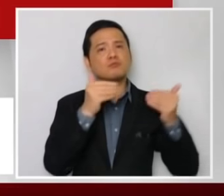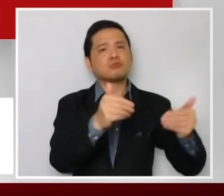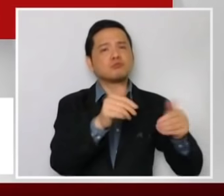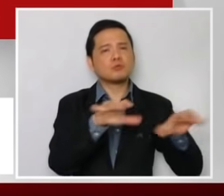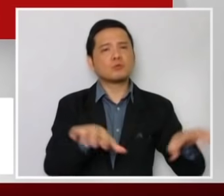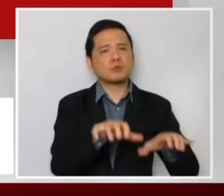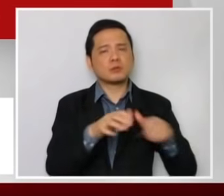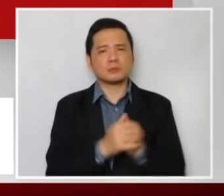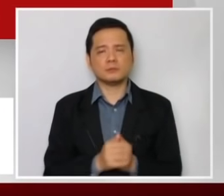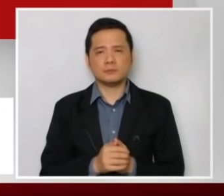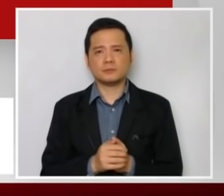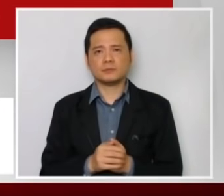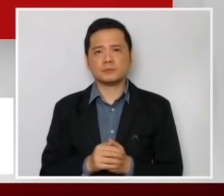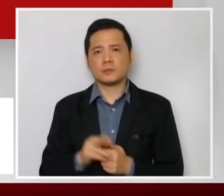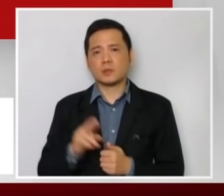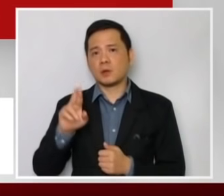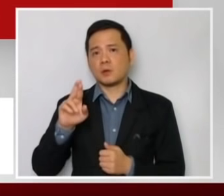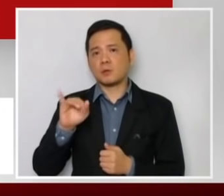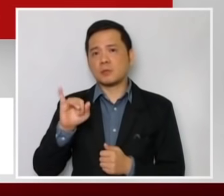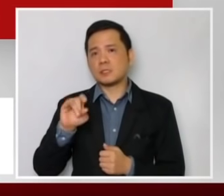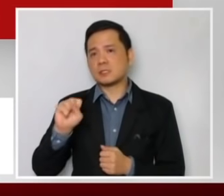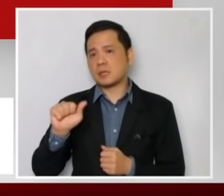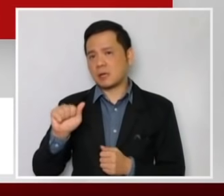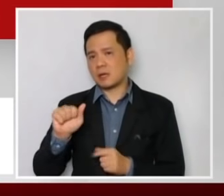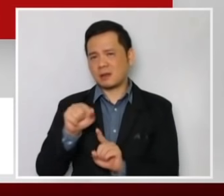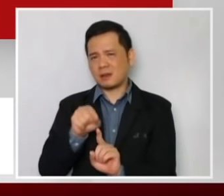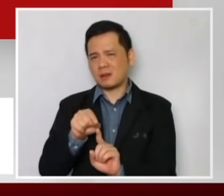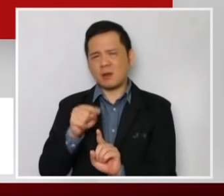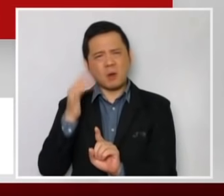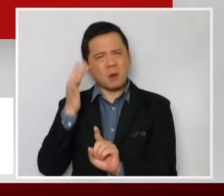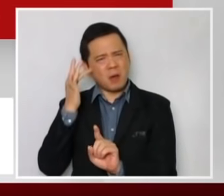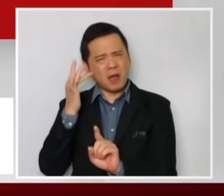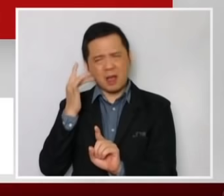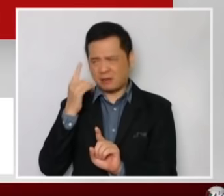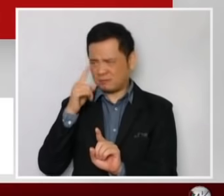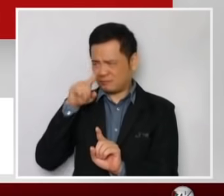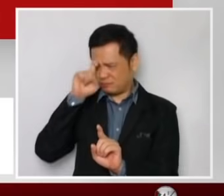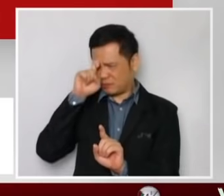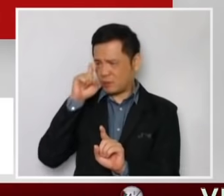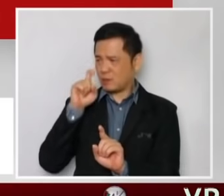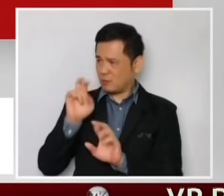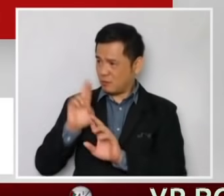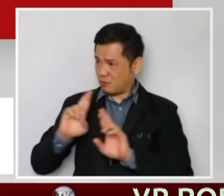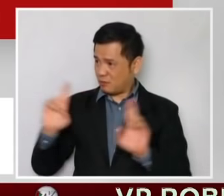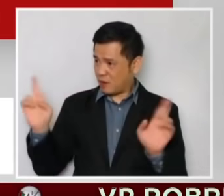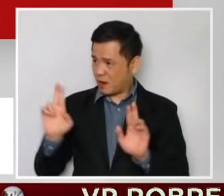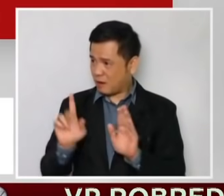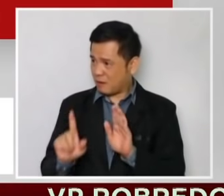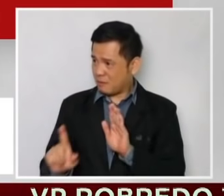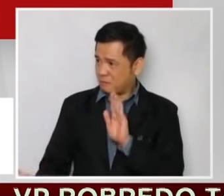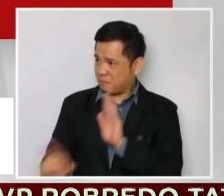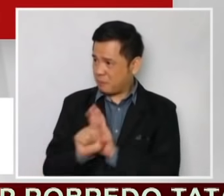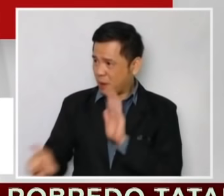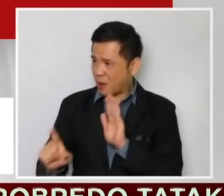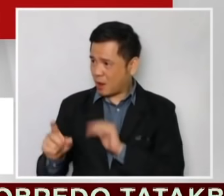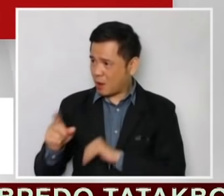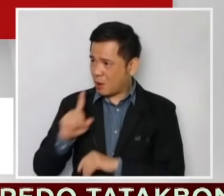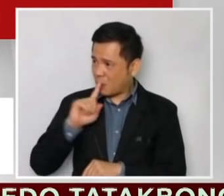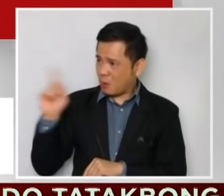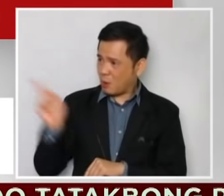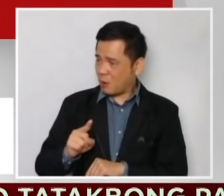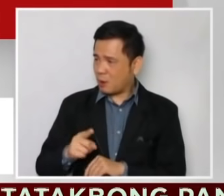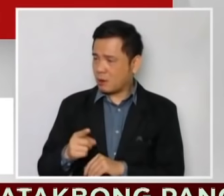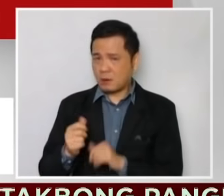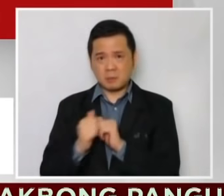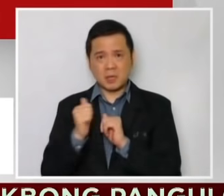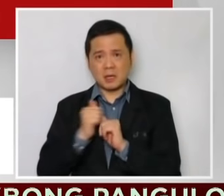ni Senator Risa Hontiveros kung bakit handa ang Pangulo na magbigay ng umano'y illegal na utos at magkaroon pa ng